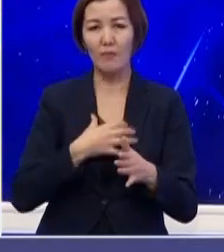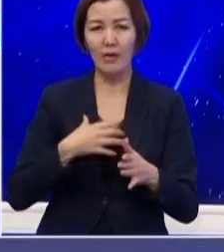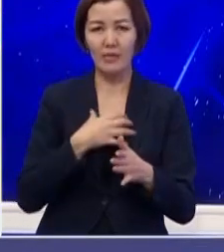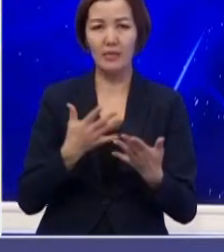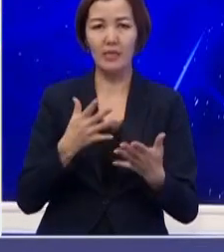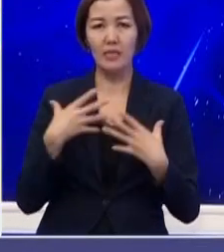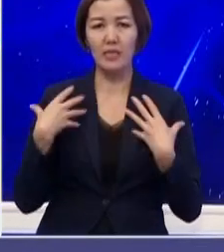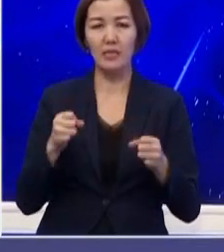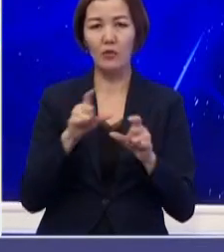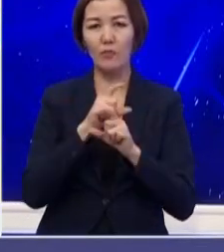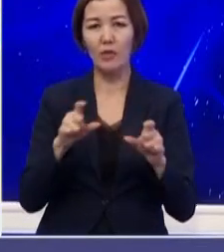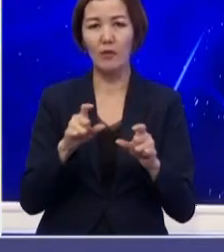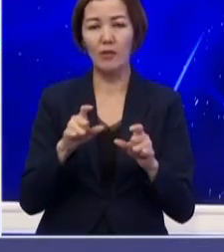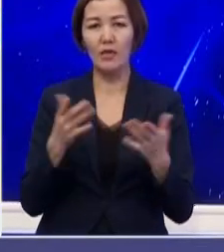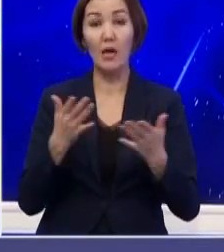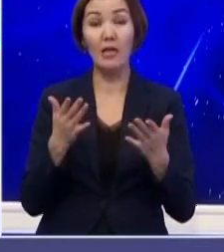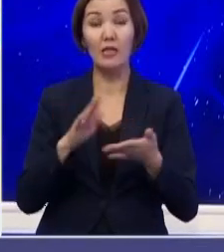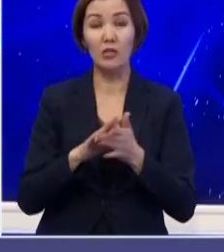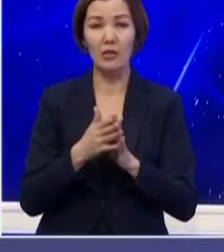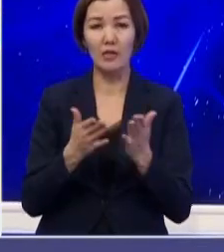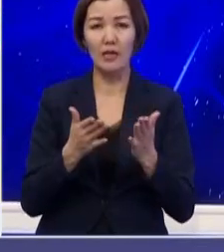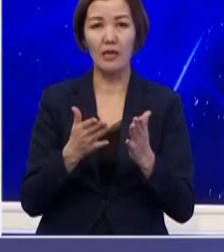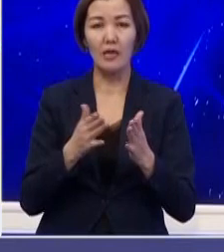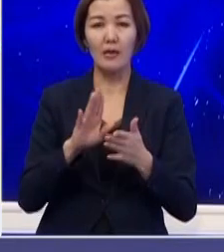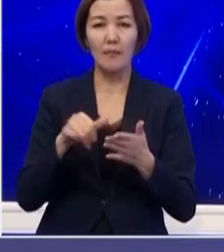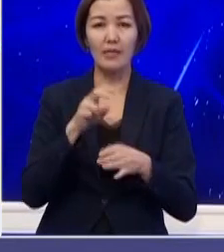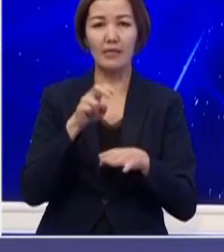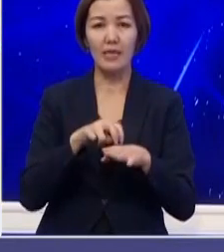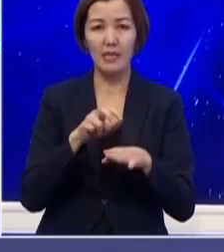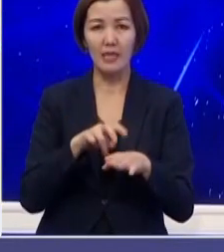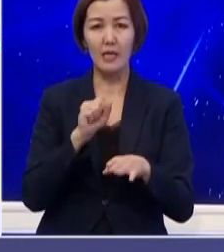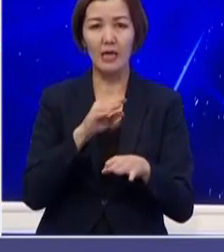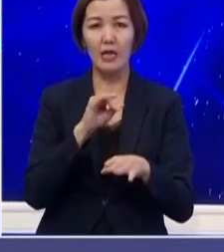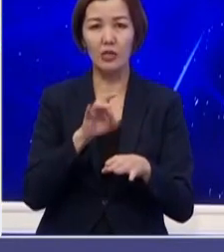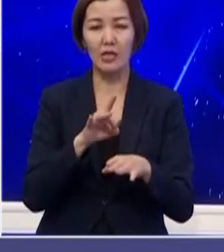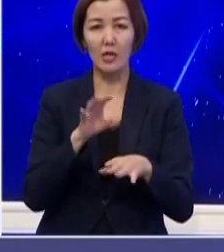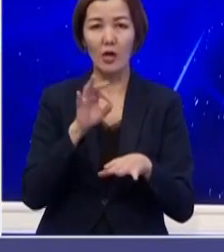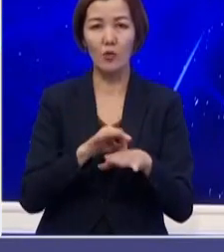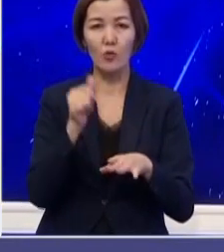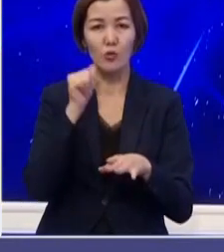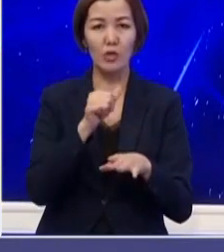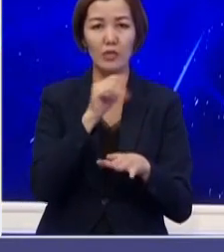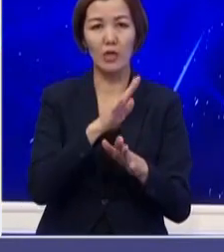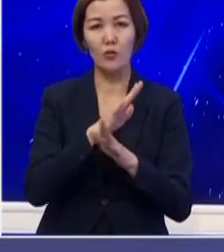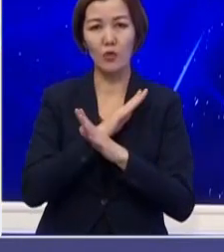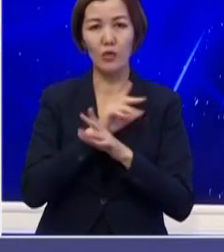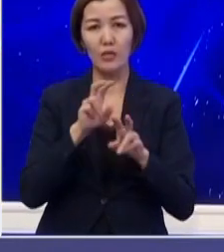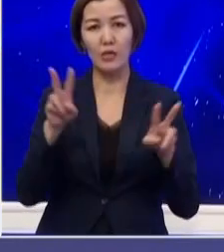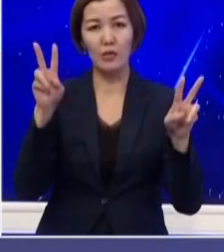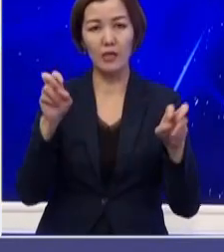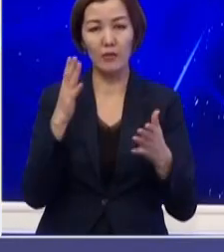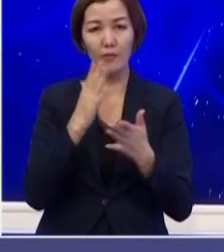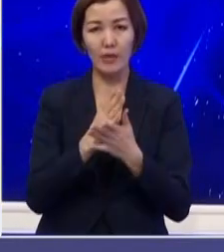елдегі денсаулық мекемелерінің қауқар белгілі. Бас дәрігер Ажар Ғинаят ауруын жасырған өлет деген ұстанымды ұстанған